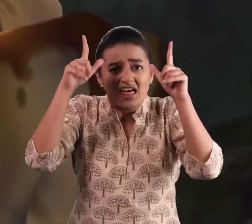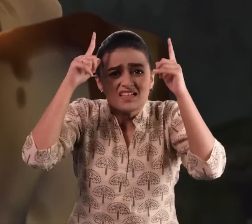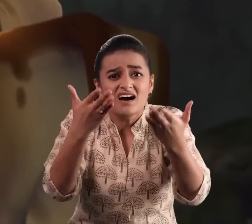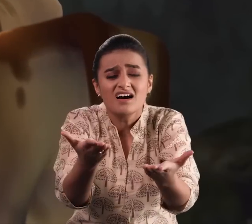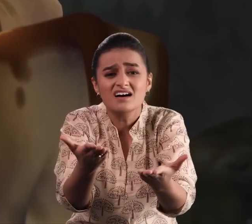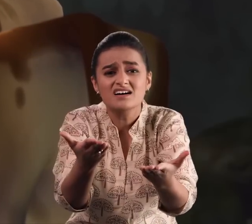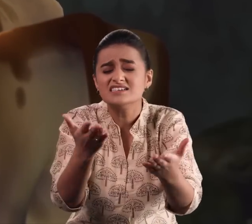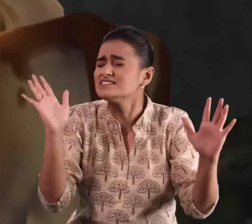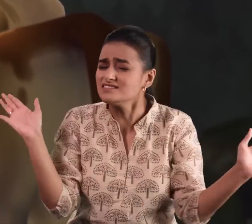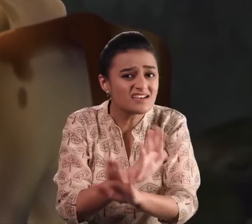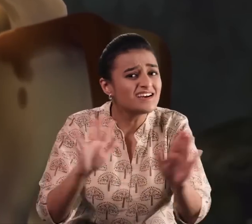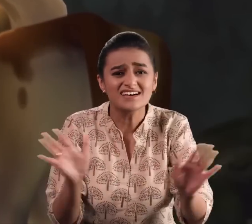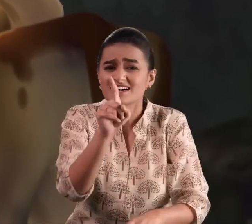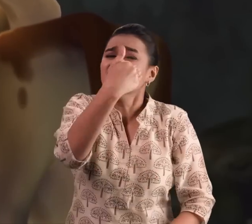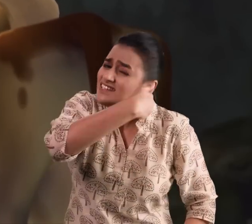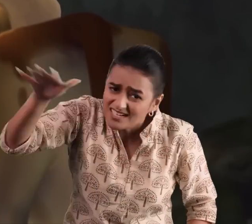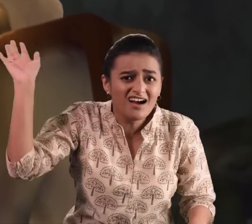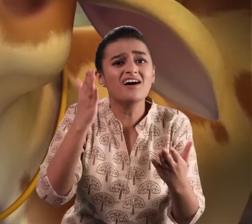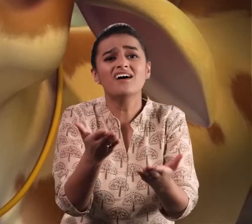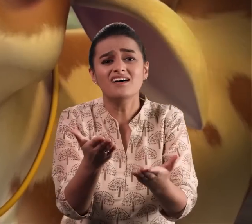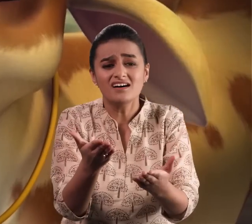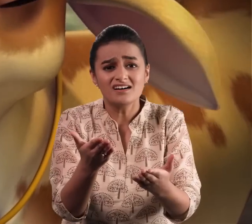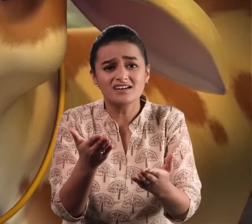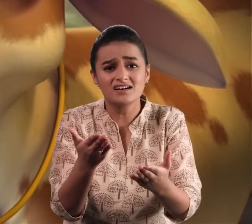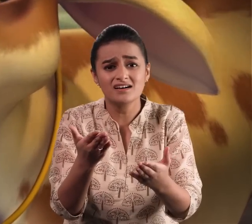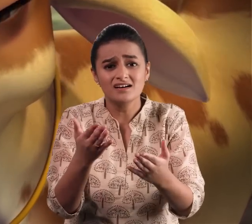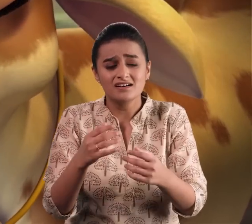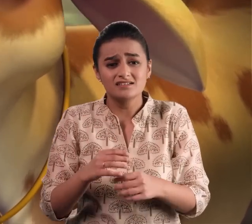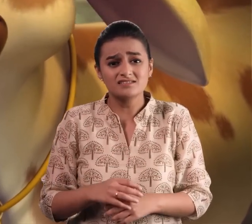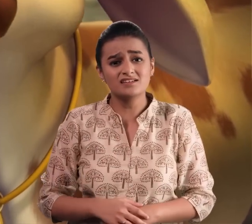तारा, नहीं, तुम जाओ यहाँ से।